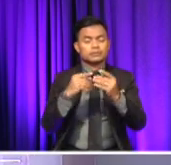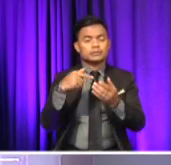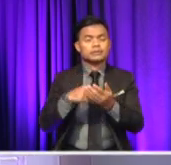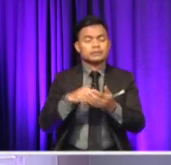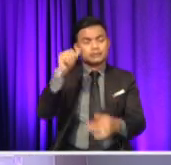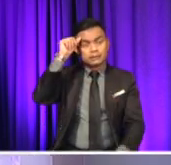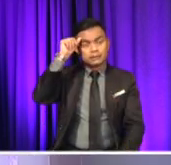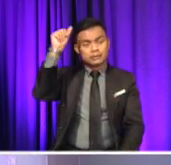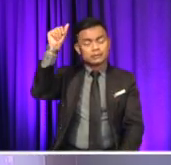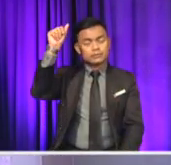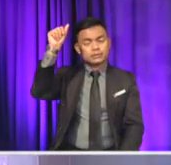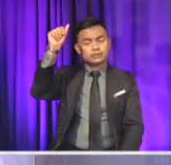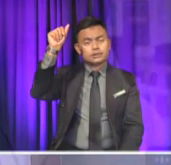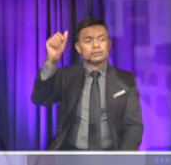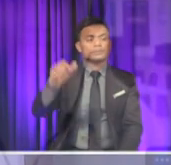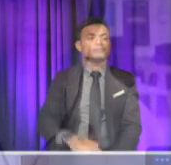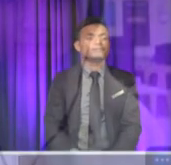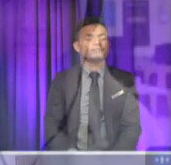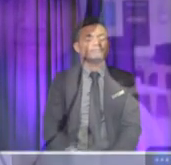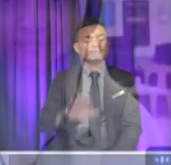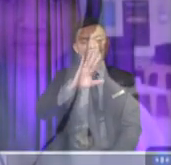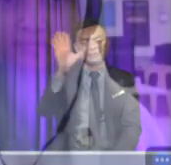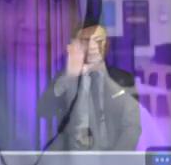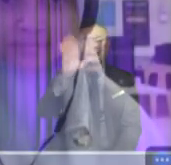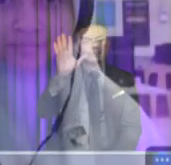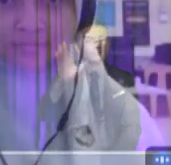warahmatullahi wabarakatuh bye